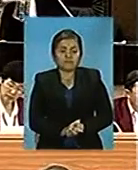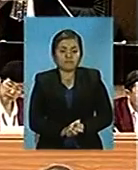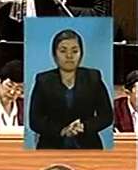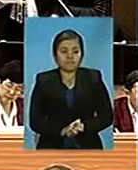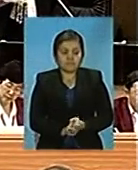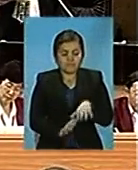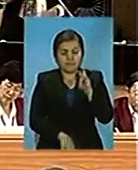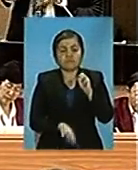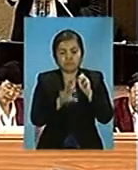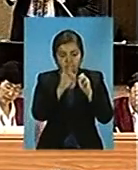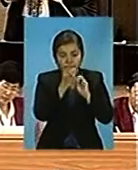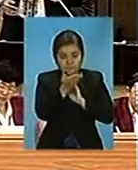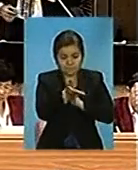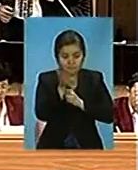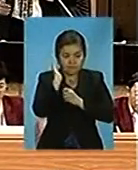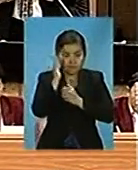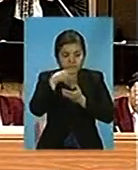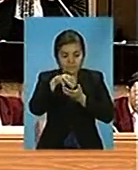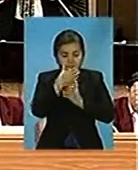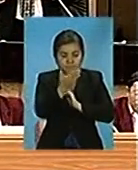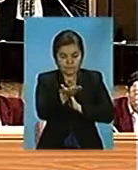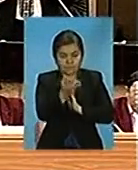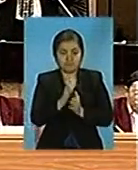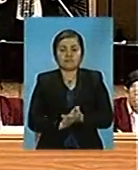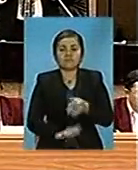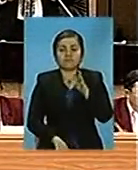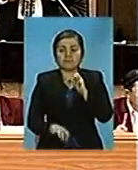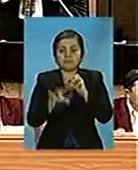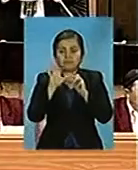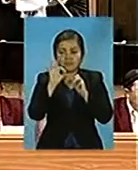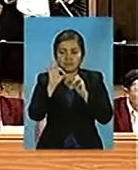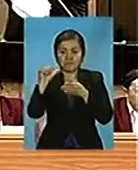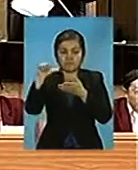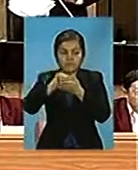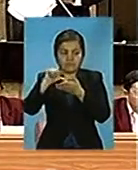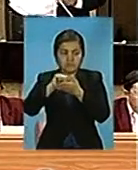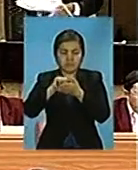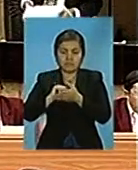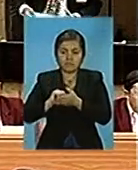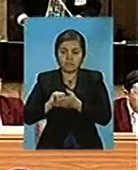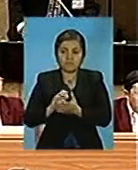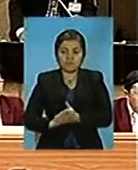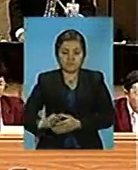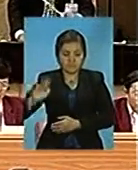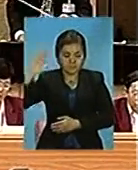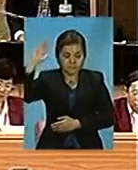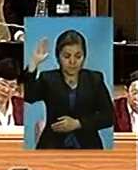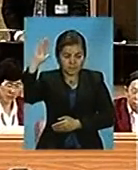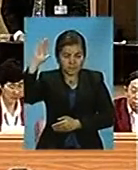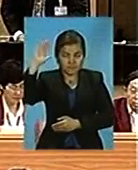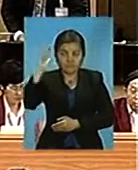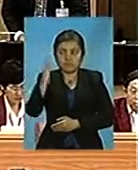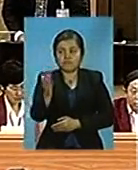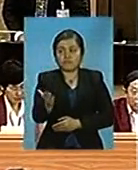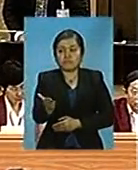มาตราต่อไปครับมาตรา9 มาตรา9มีการแก้ไข เชิญท่านสมบูรณ์ครับ